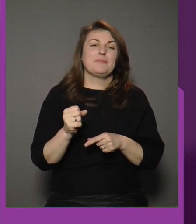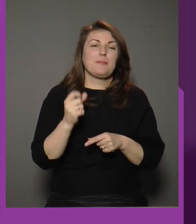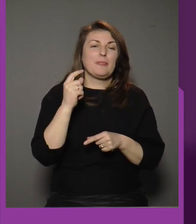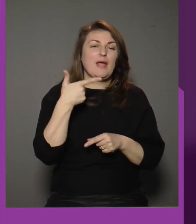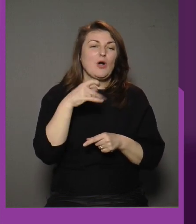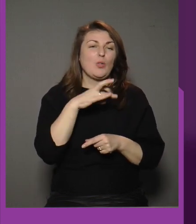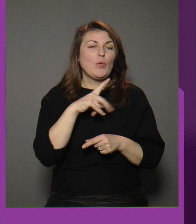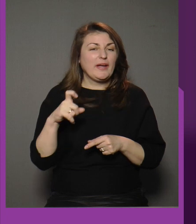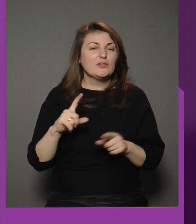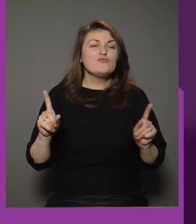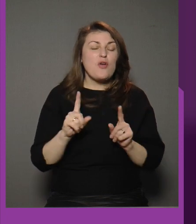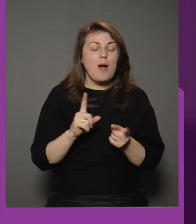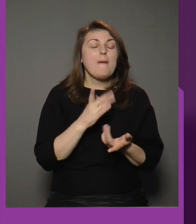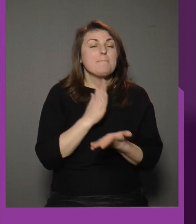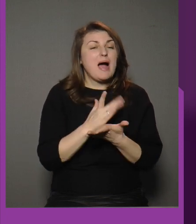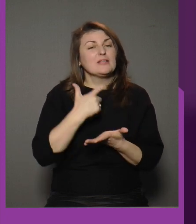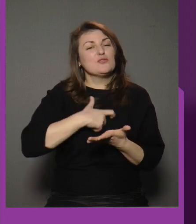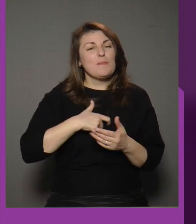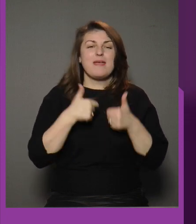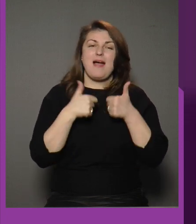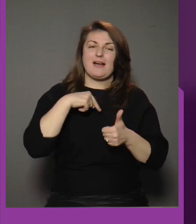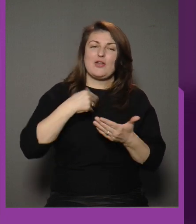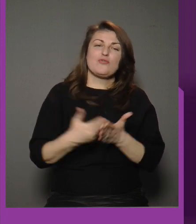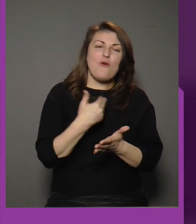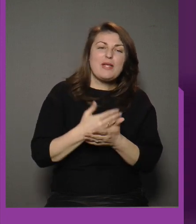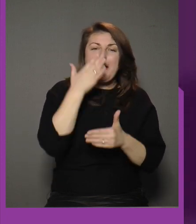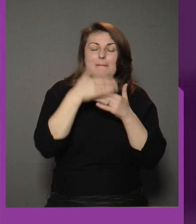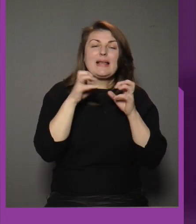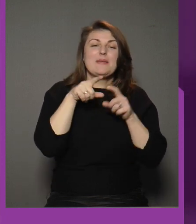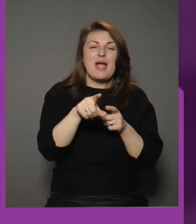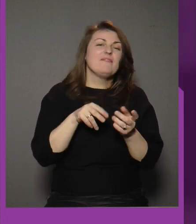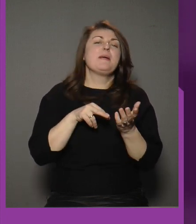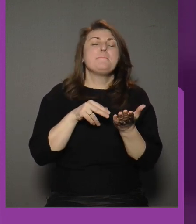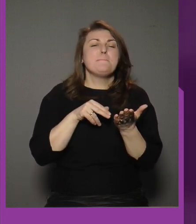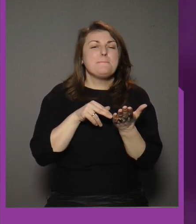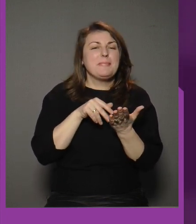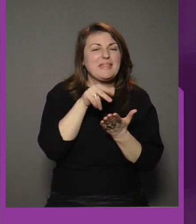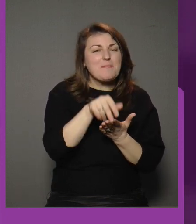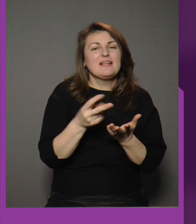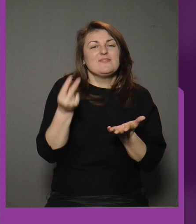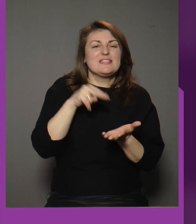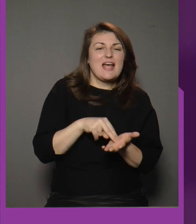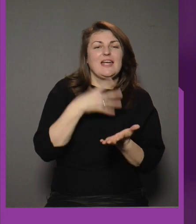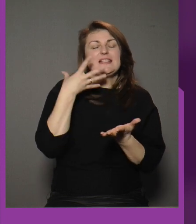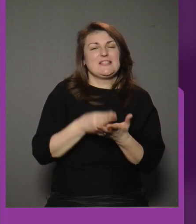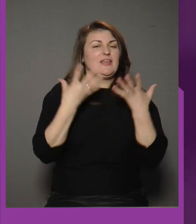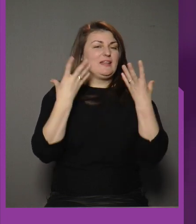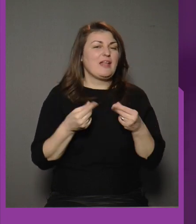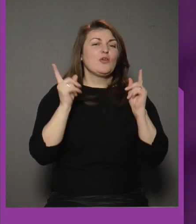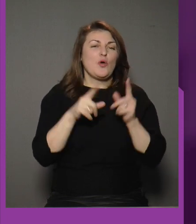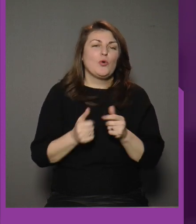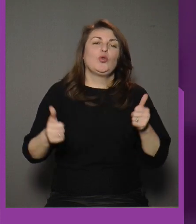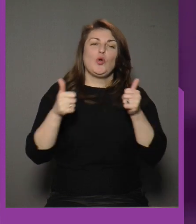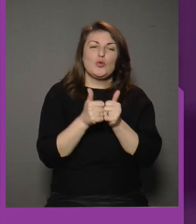глухих, що майте собі гарні новини перед тим, як ви піднімаєтесь, стаєте, починаєте свій день. Тому долучайтеся